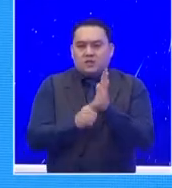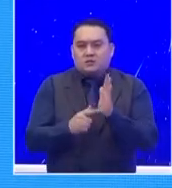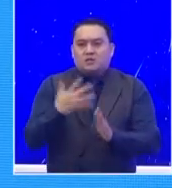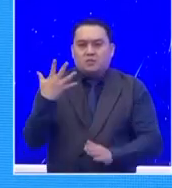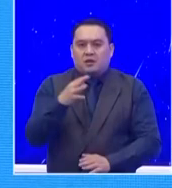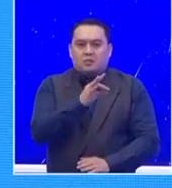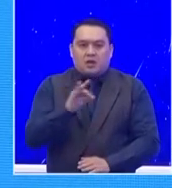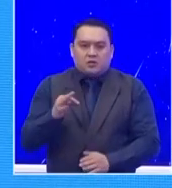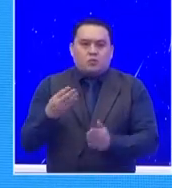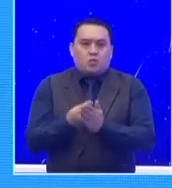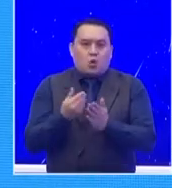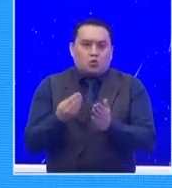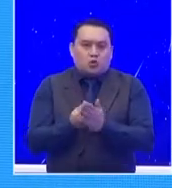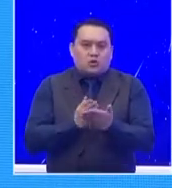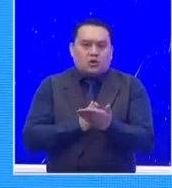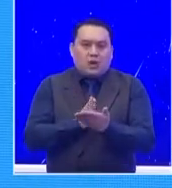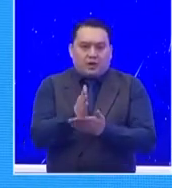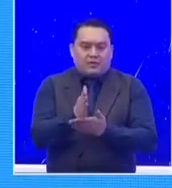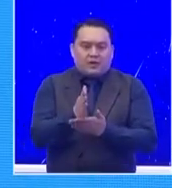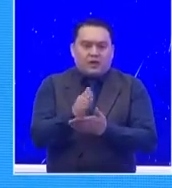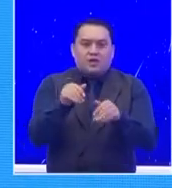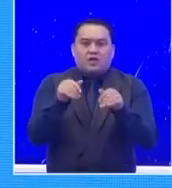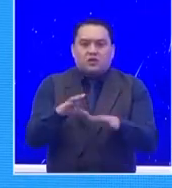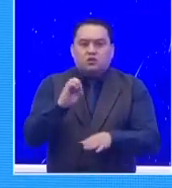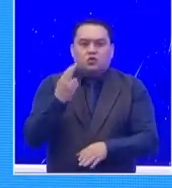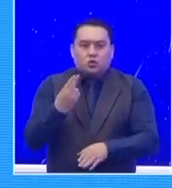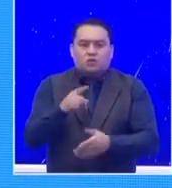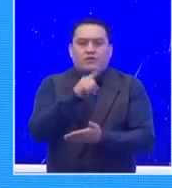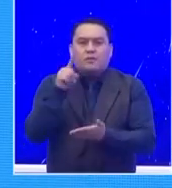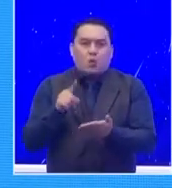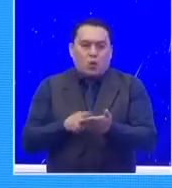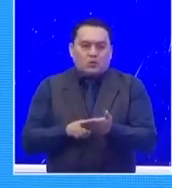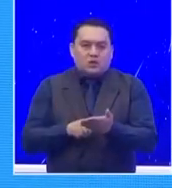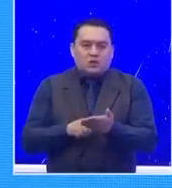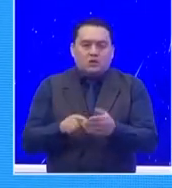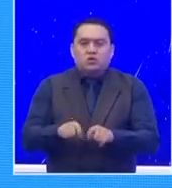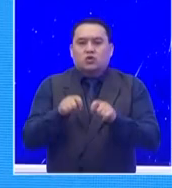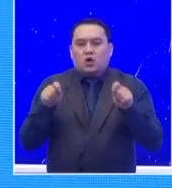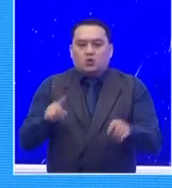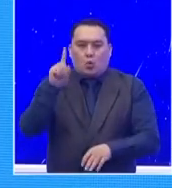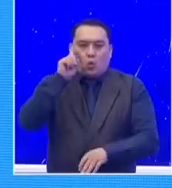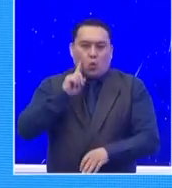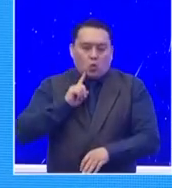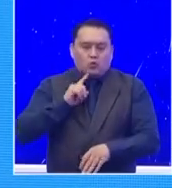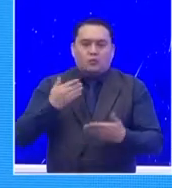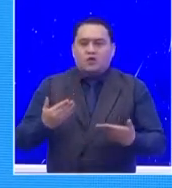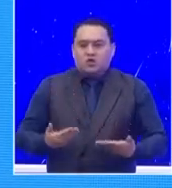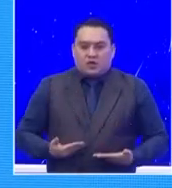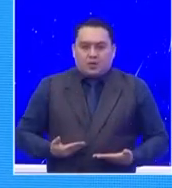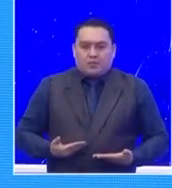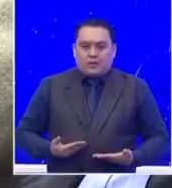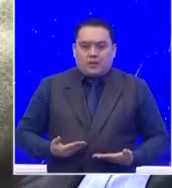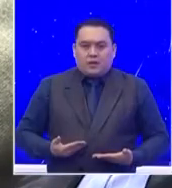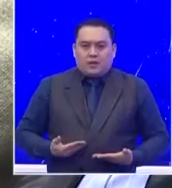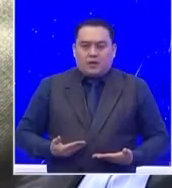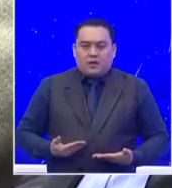75% бюджета направлены на решение социальных вопросов и создание комфортных условий проживания. В том